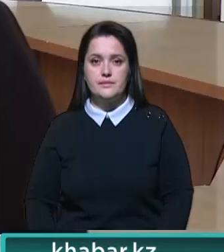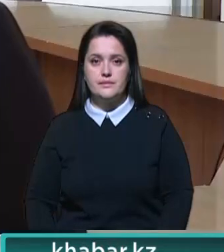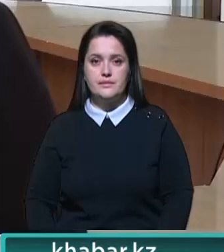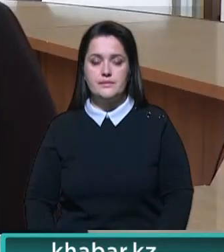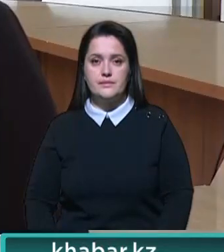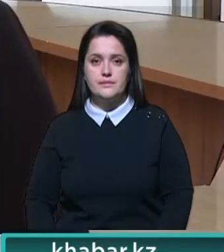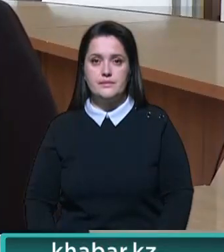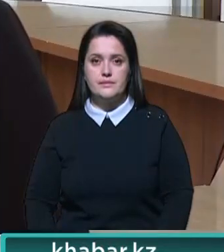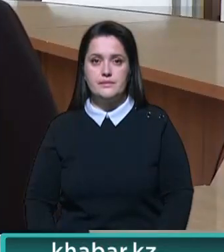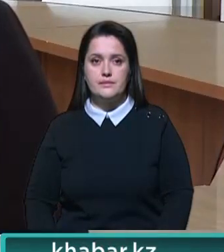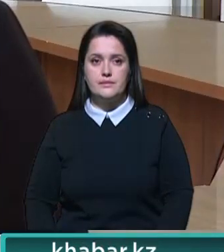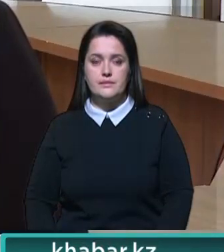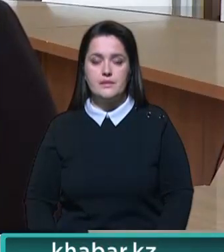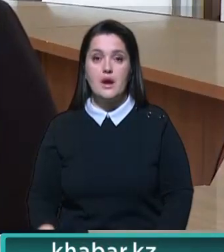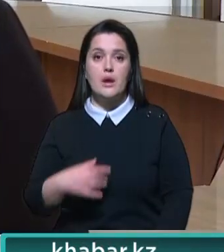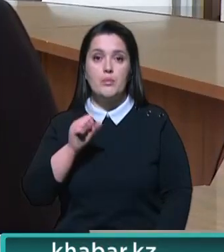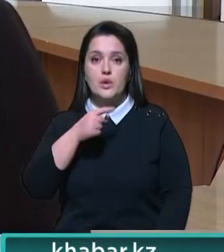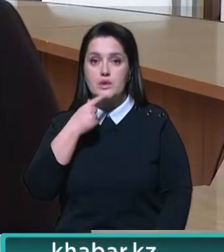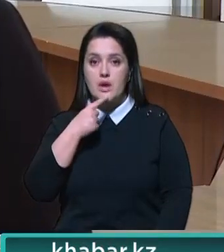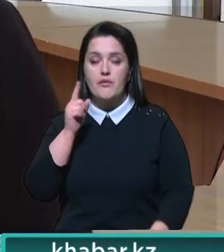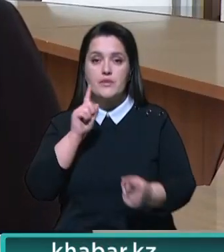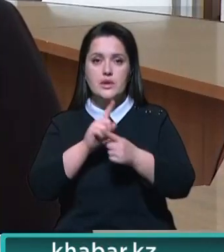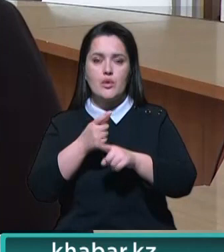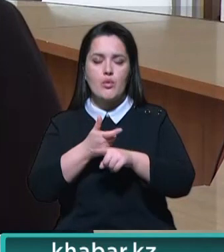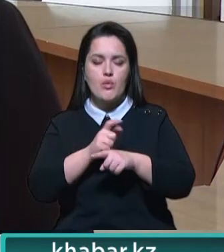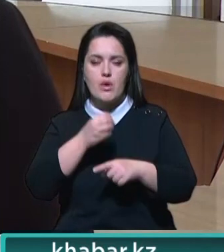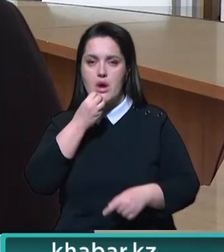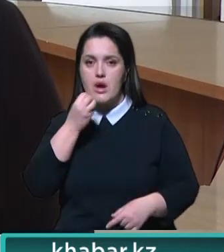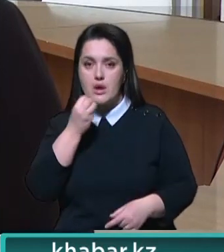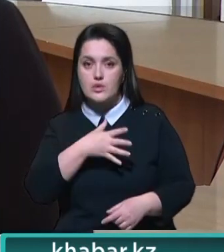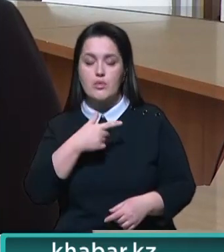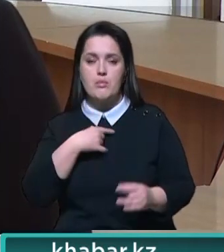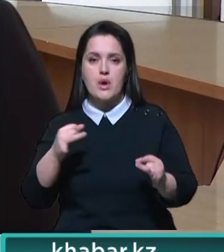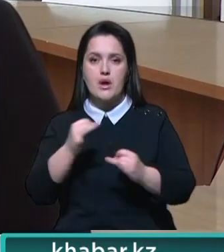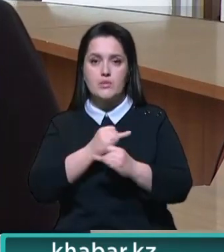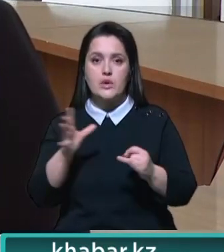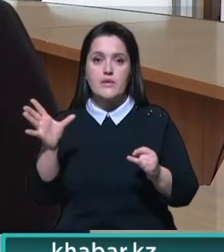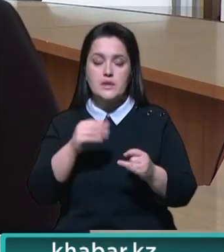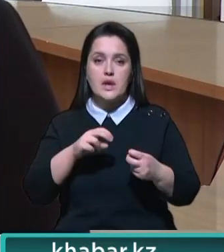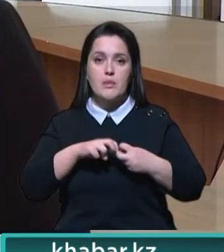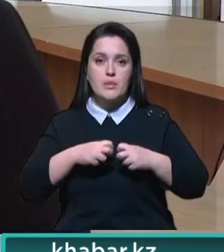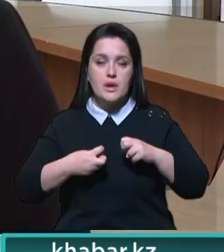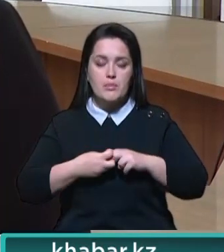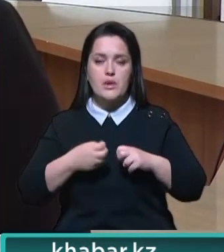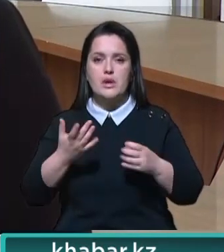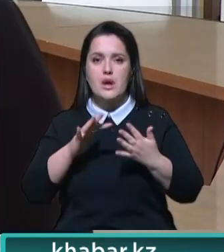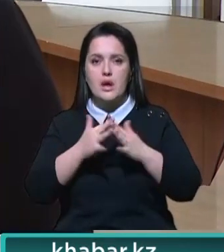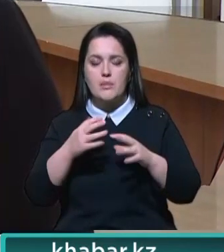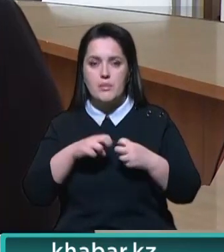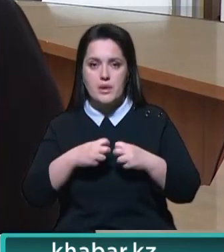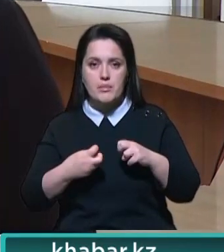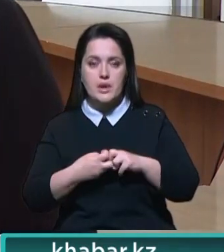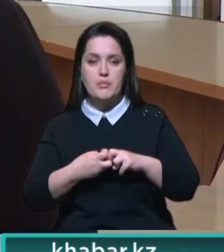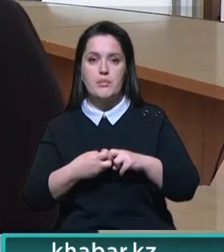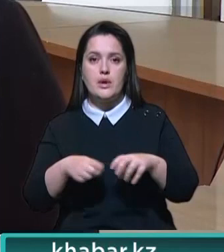В целом могу сказать, встреча прошла очень хорошо. Мы в целом обсудили все проблемы, то есть это и агропроблемы,